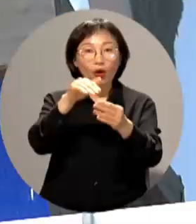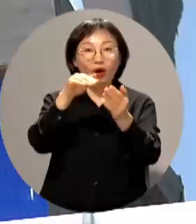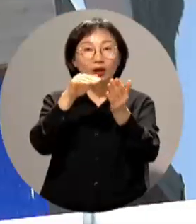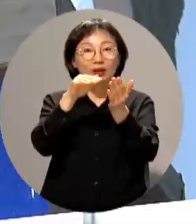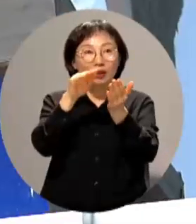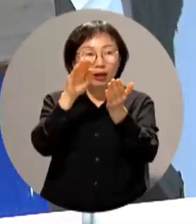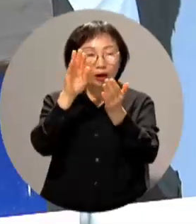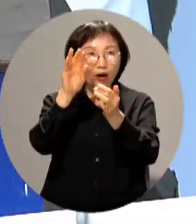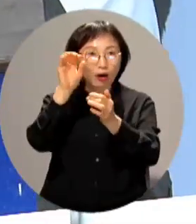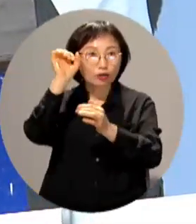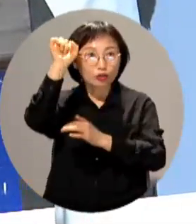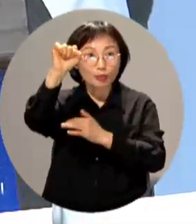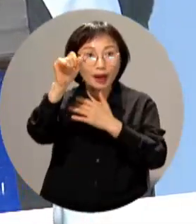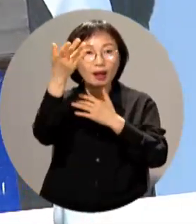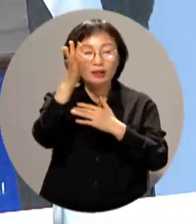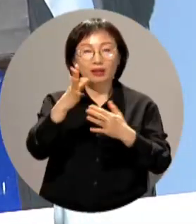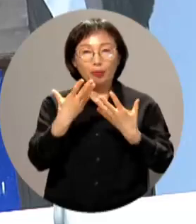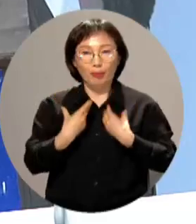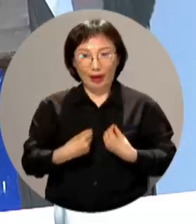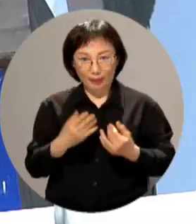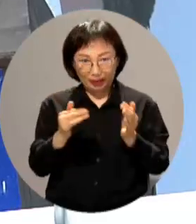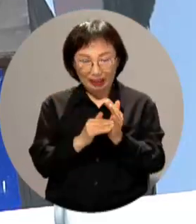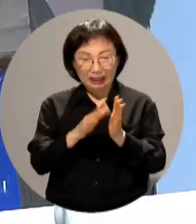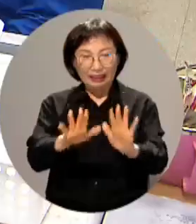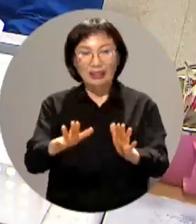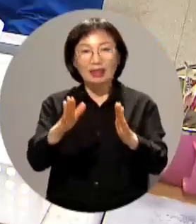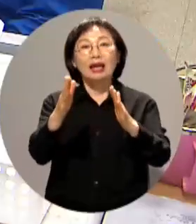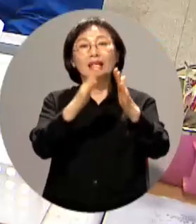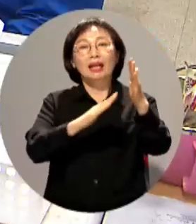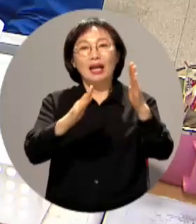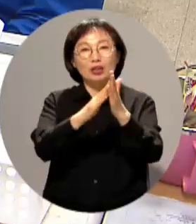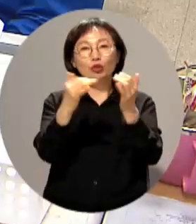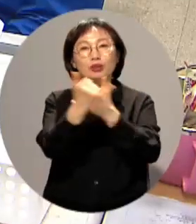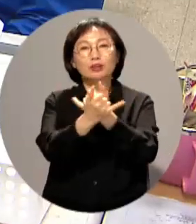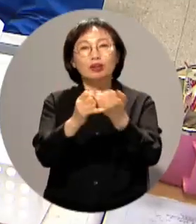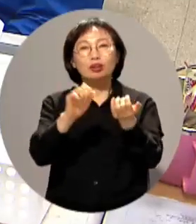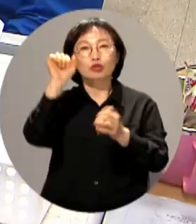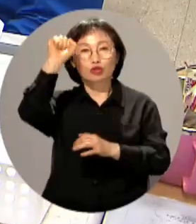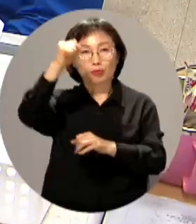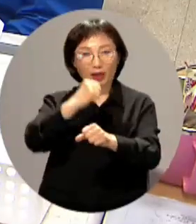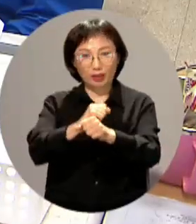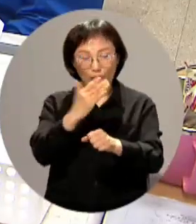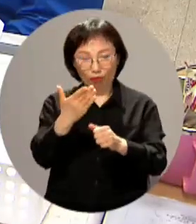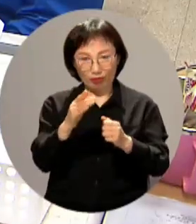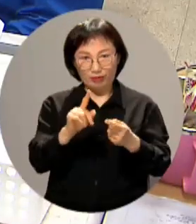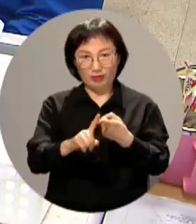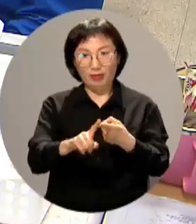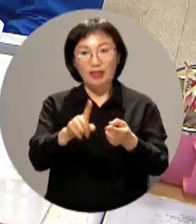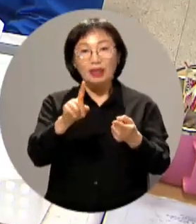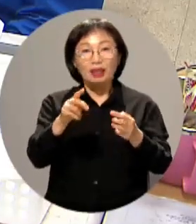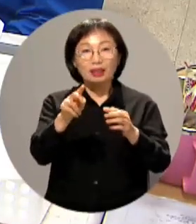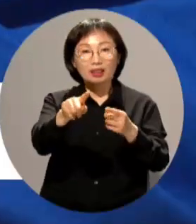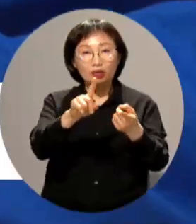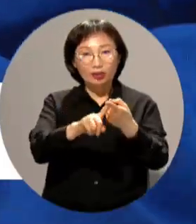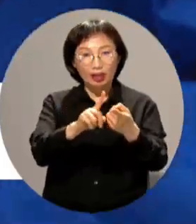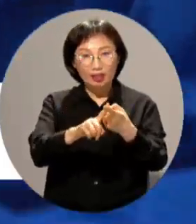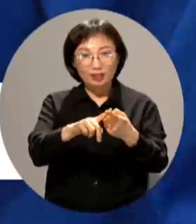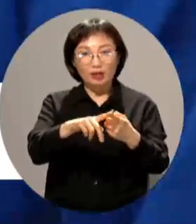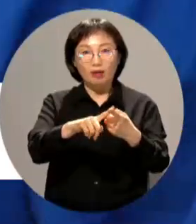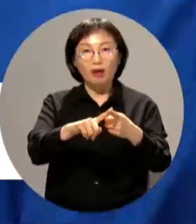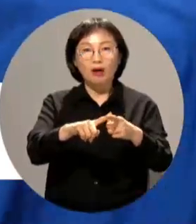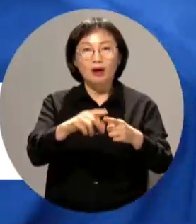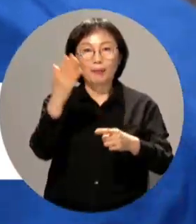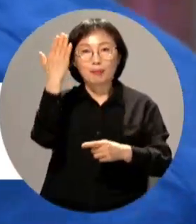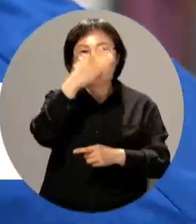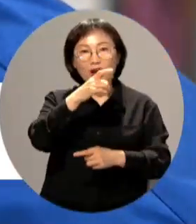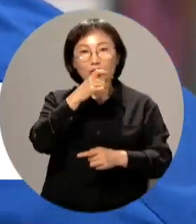일이 있었는데 이제는 집안 조카가 등장한 겁니다 최 후보는 장수군 재무과 장을 거쳐 전주시 맑은